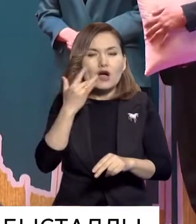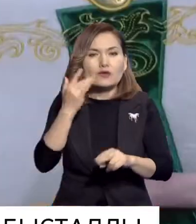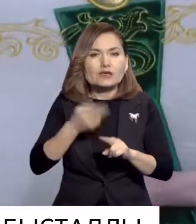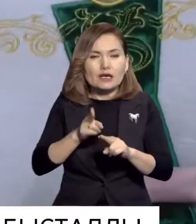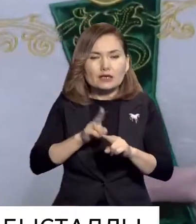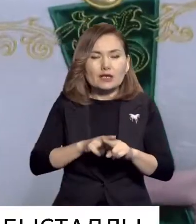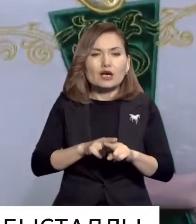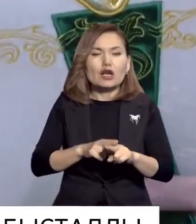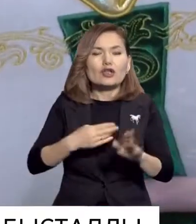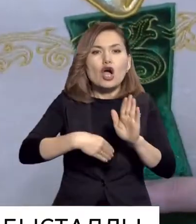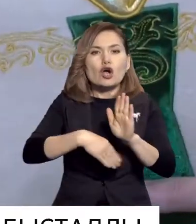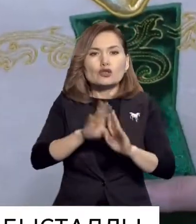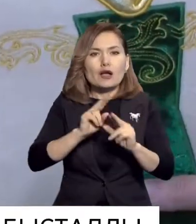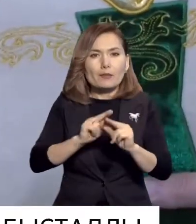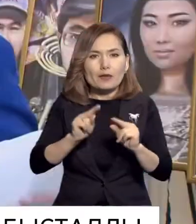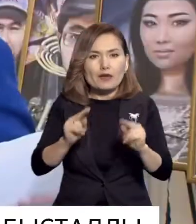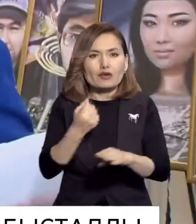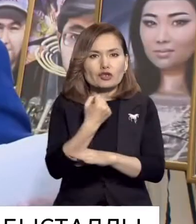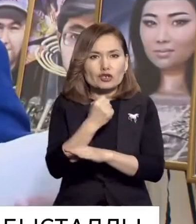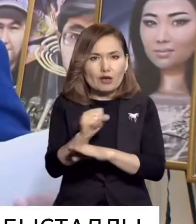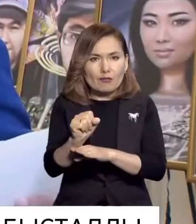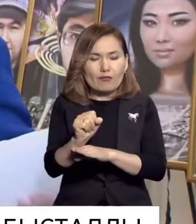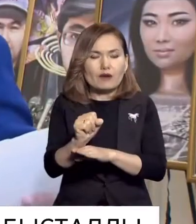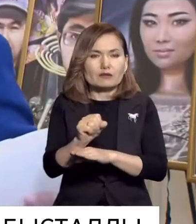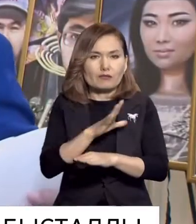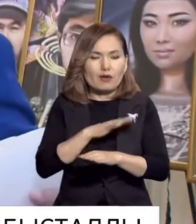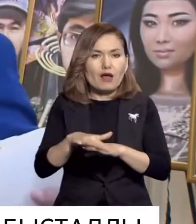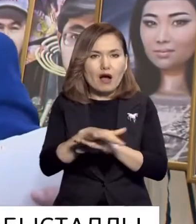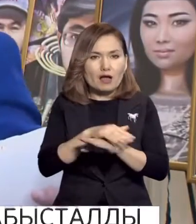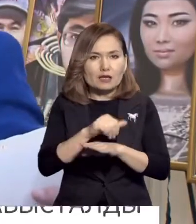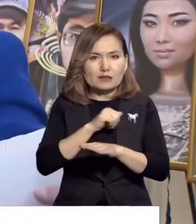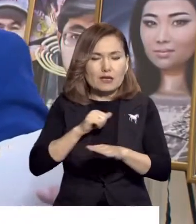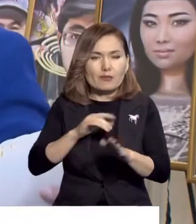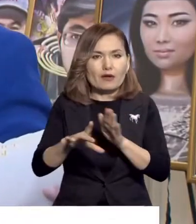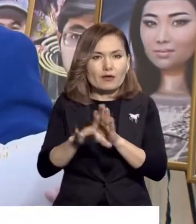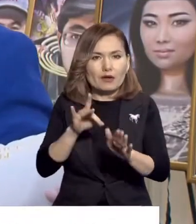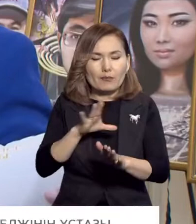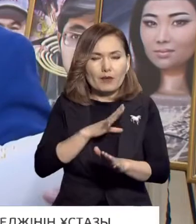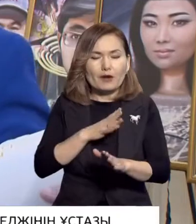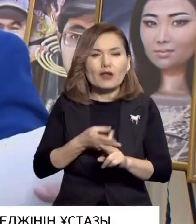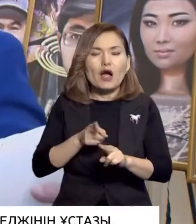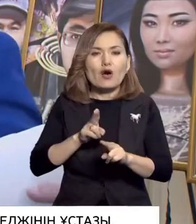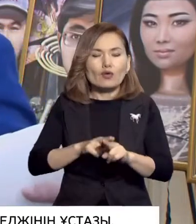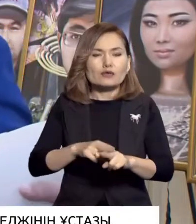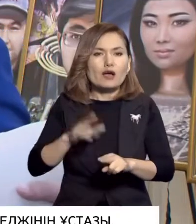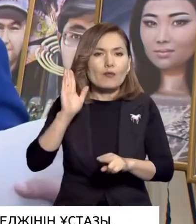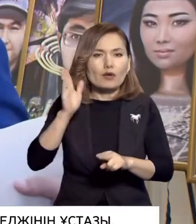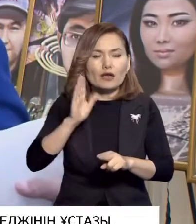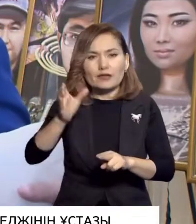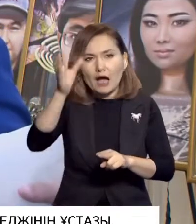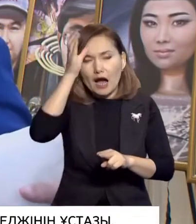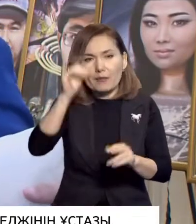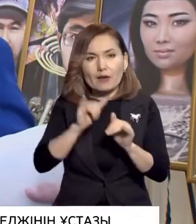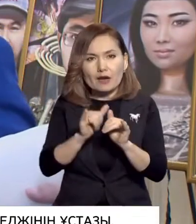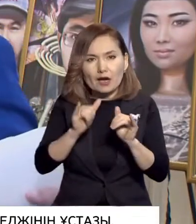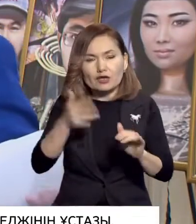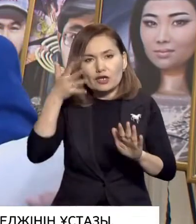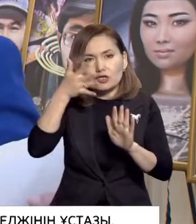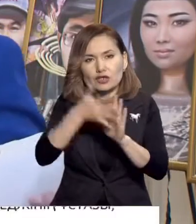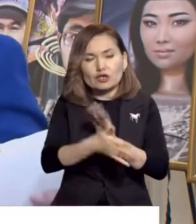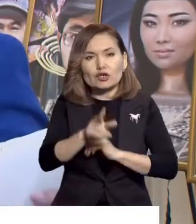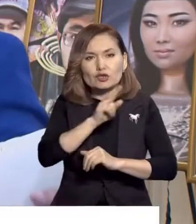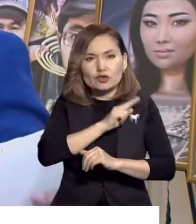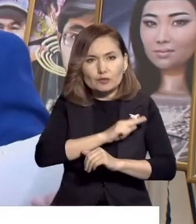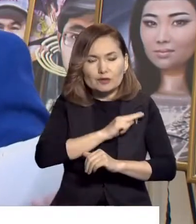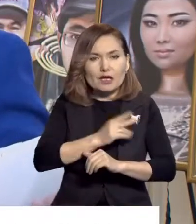еңбектерінің арқасында үздік педагог атанды. Қазіргі уақытта колледждерде академиялық дербестікті жүзеге асыру бойынша зерттеу жұмыстарын